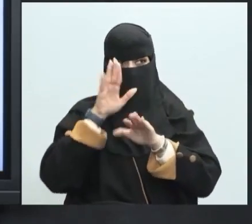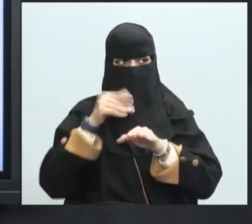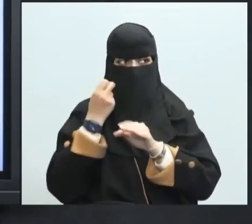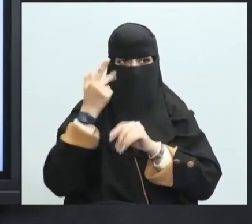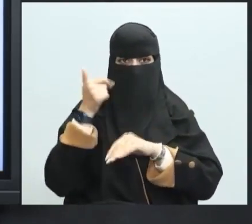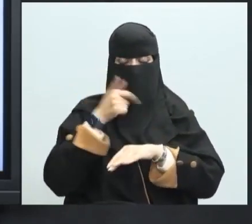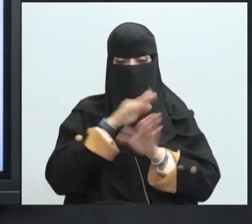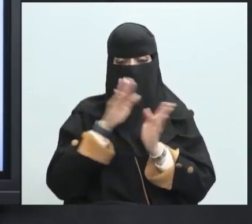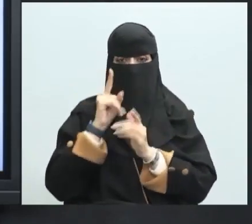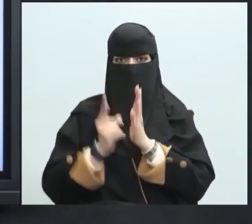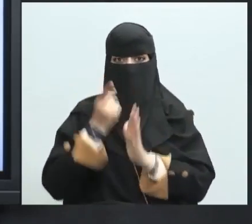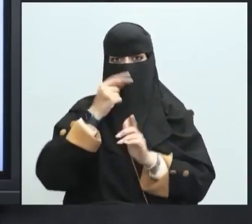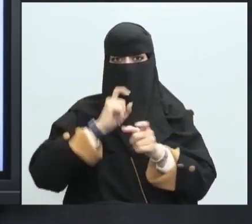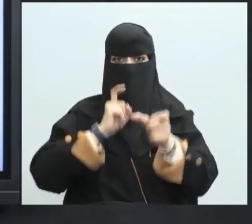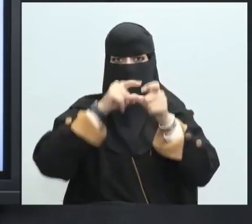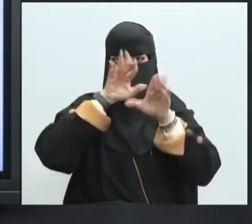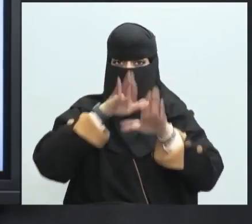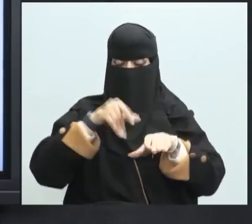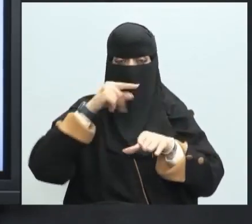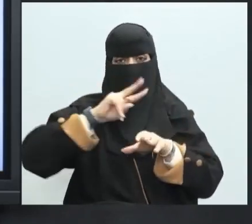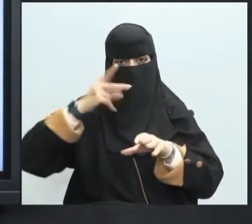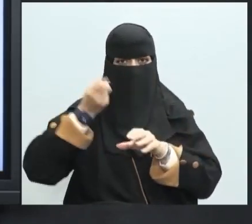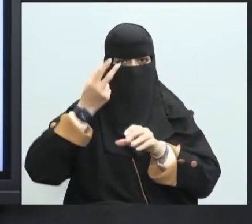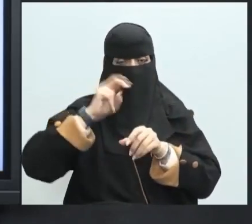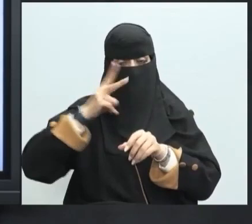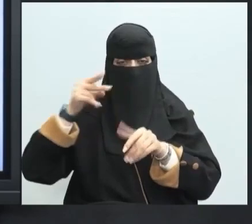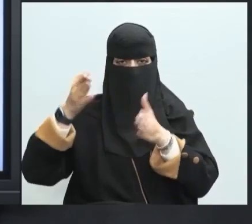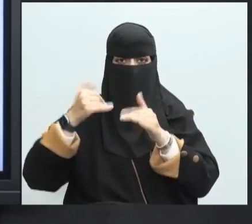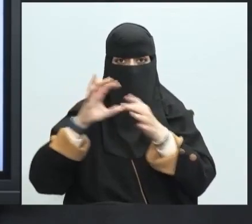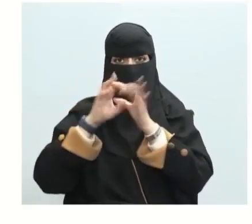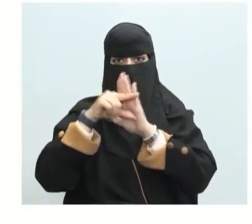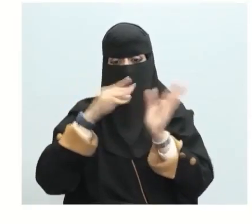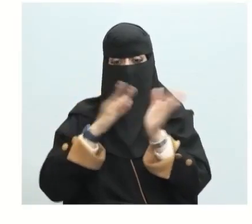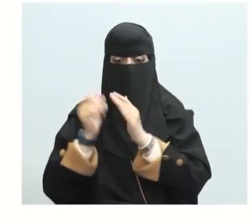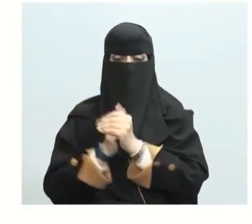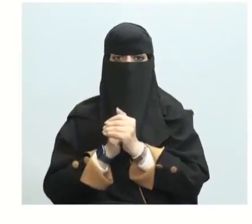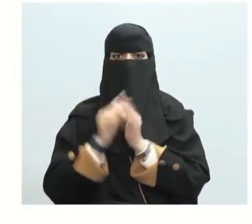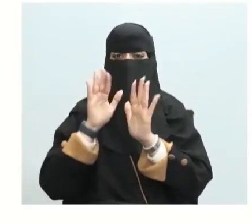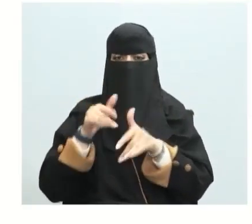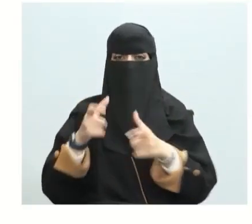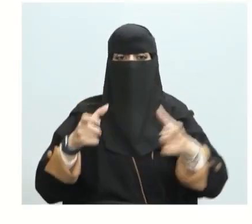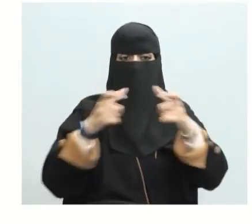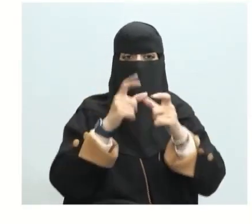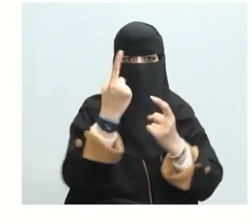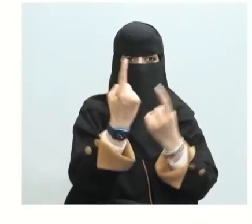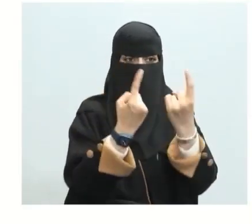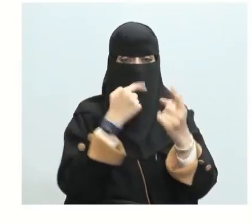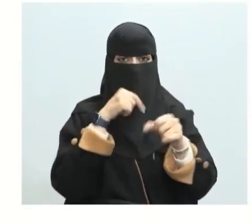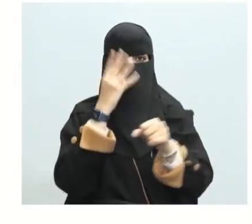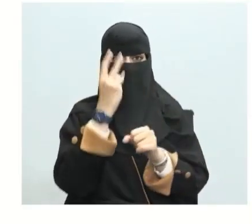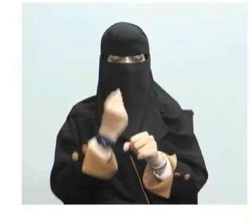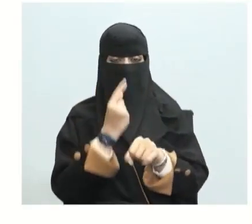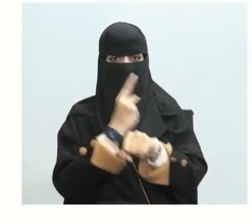من الافكار التي تريد اصار بامكانك ايض ان تذكر افكارا اخرى يتعلق بهذا الموضوع عدد من المعلمين ما الموضوع